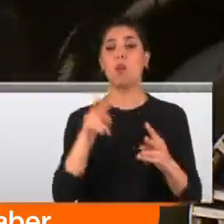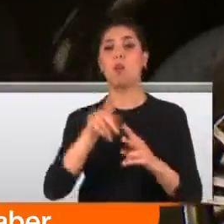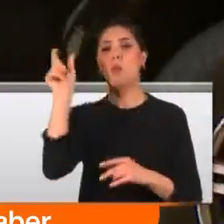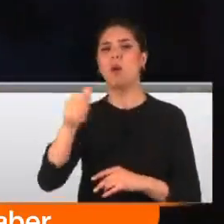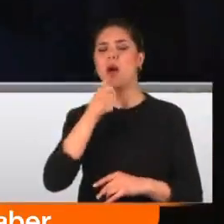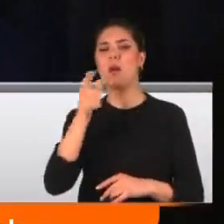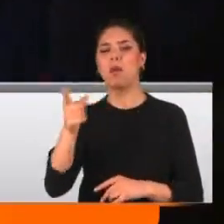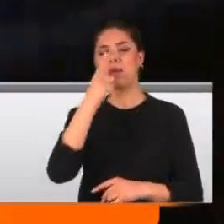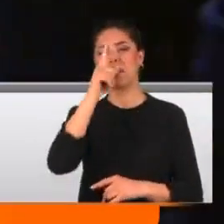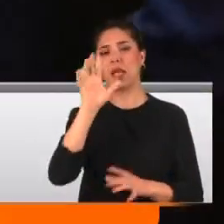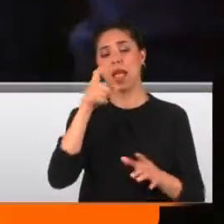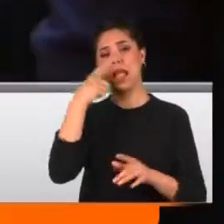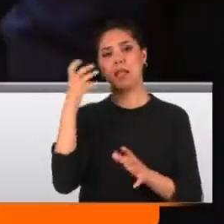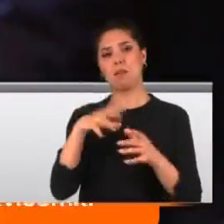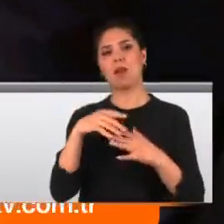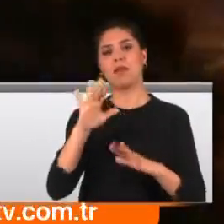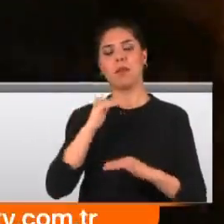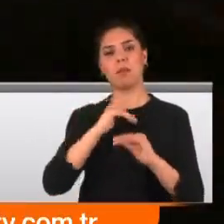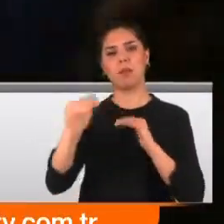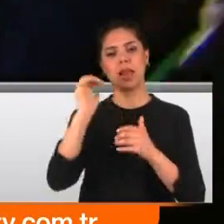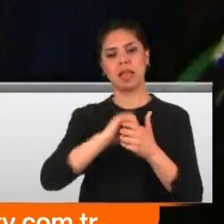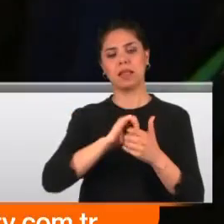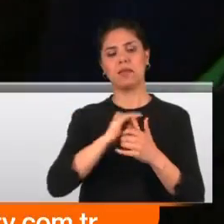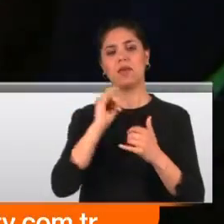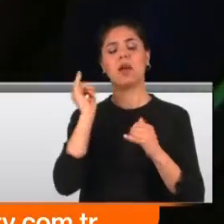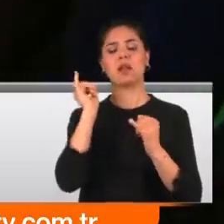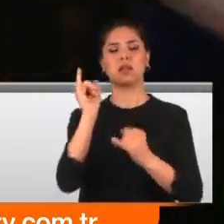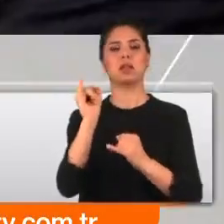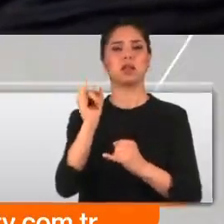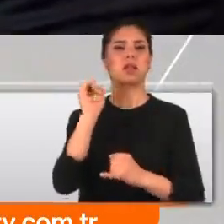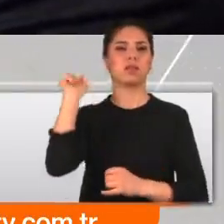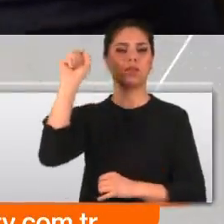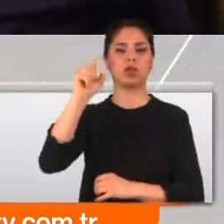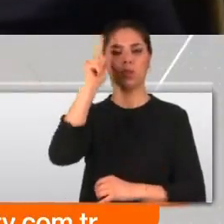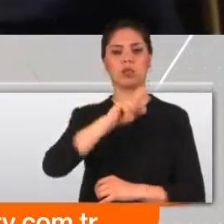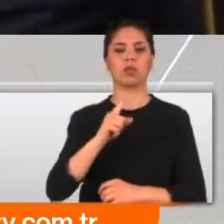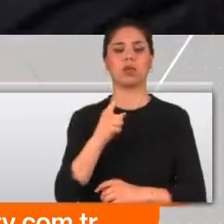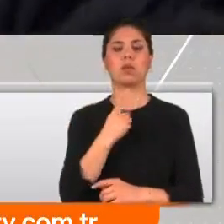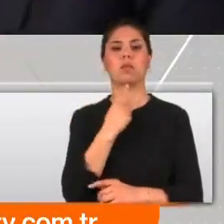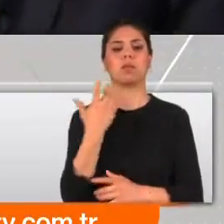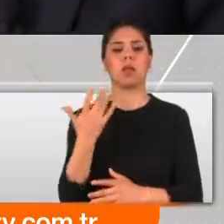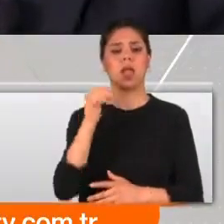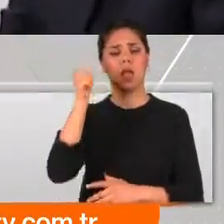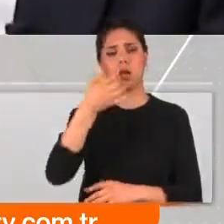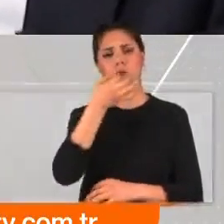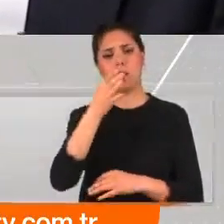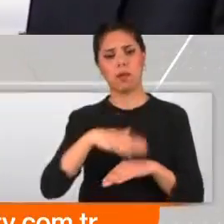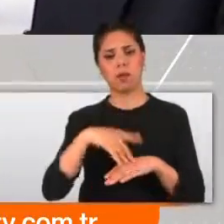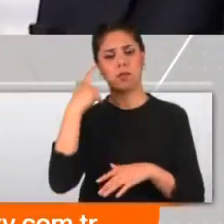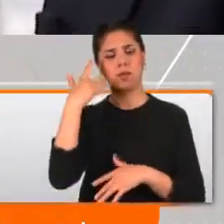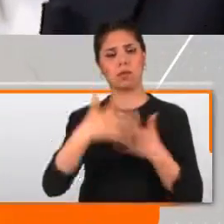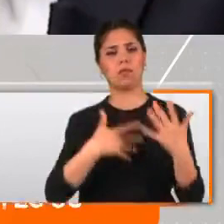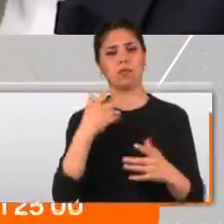yalnız eski partisinden değil, Millet İttifakı'nın saldırılarından da şikayetçi. Her gün yapıyorlar bu haberleri. Algıyı